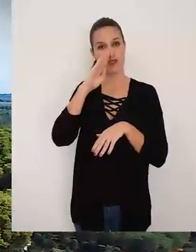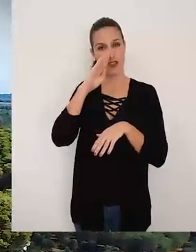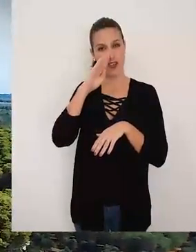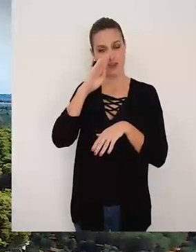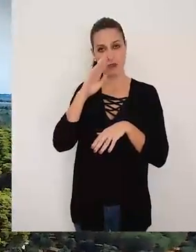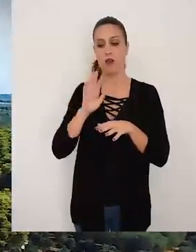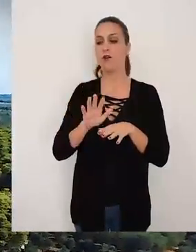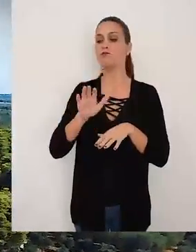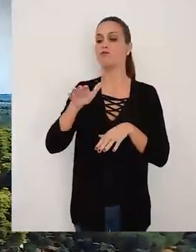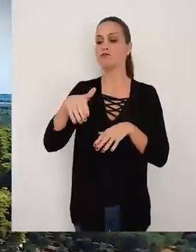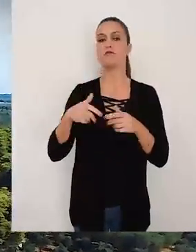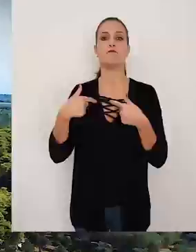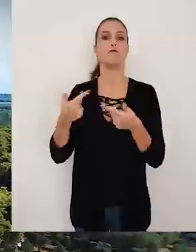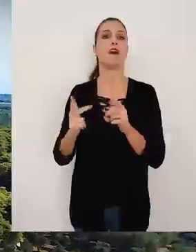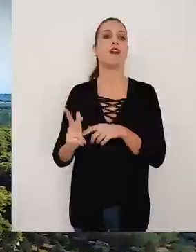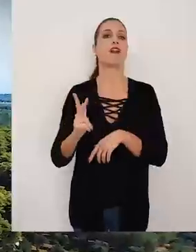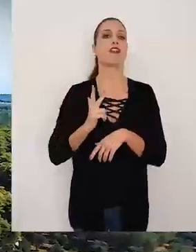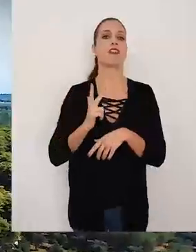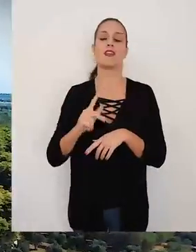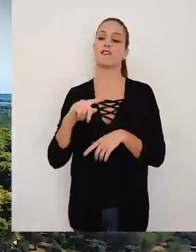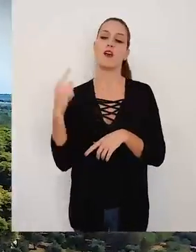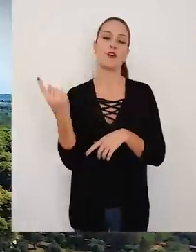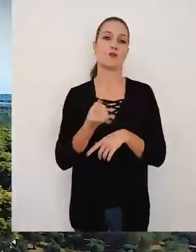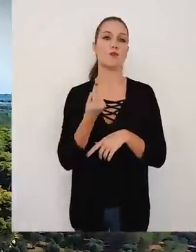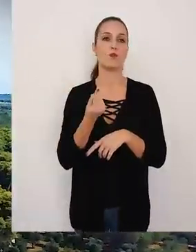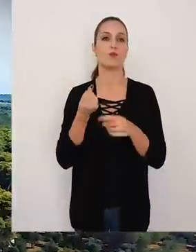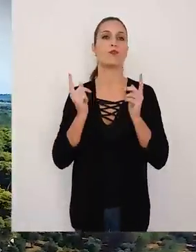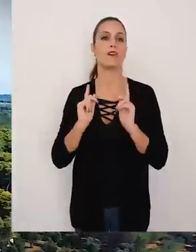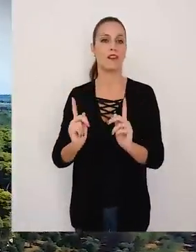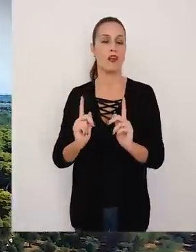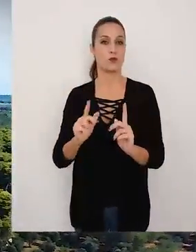dolci rilievi l'intero patrimonio naturalistico.